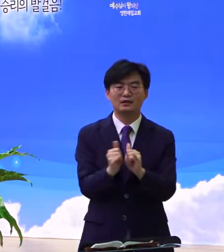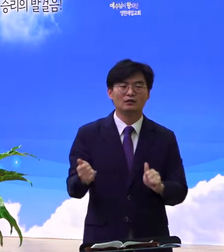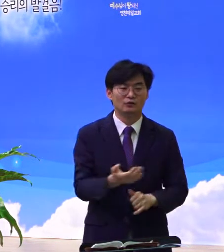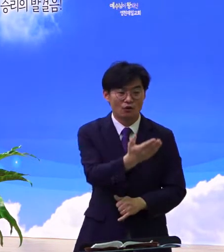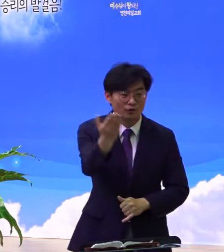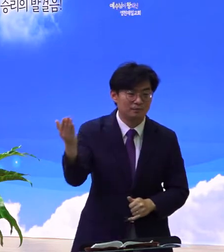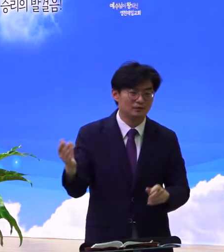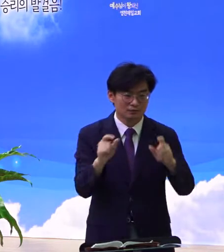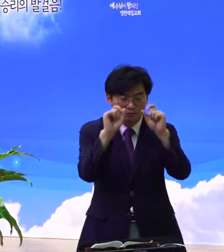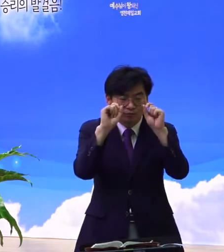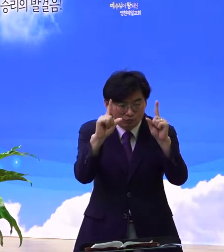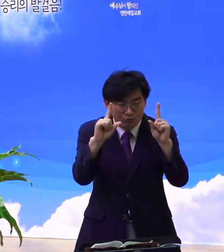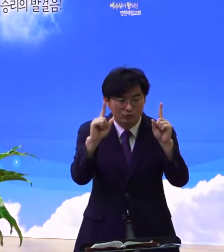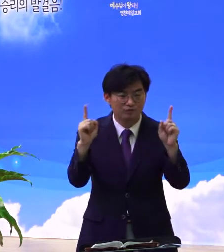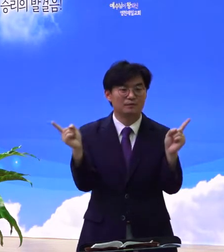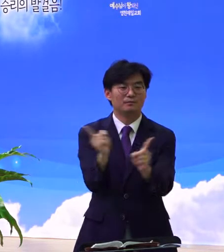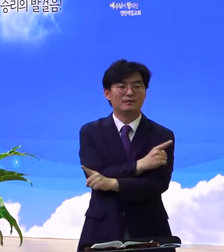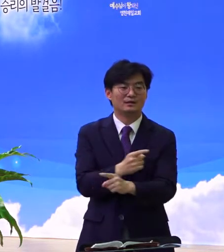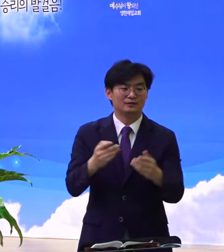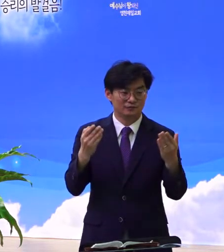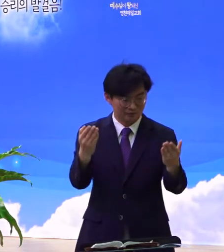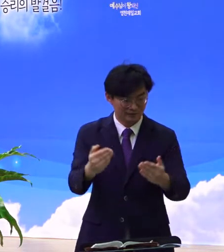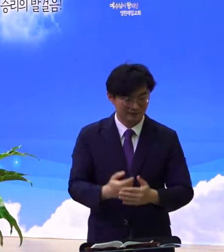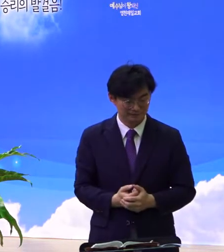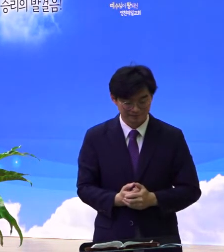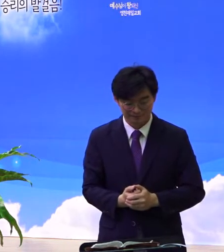사랑하는 영천제일 가족 여러분,